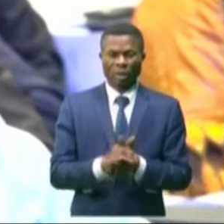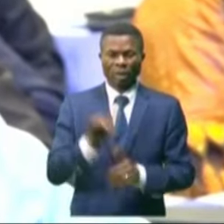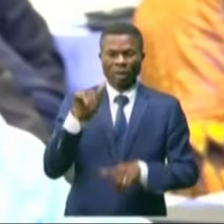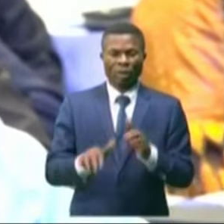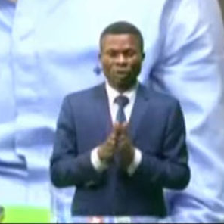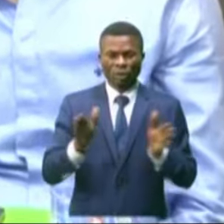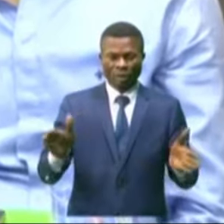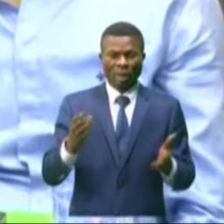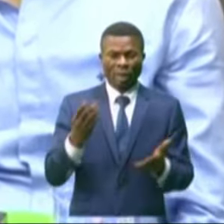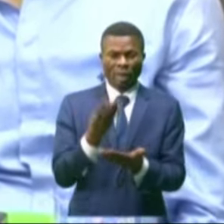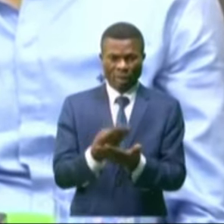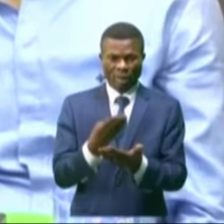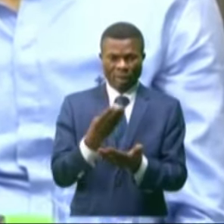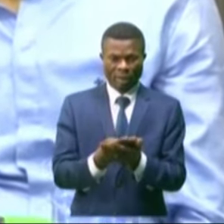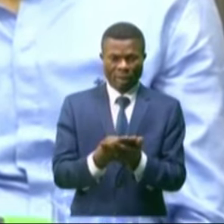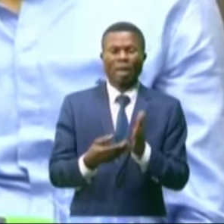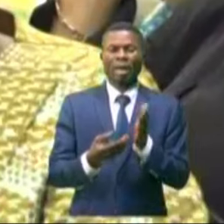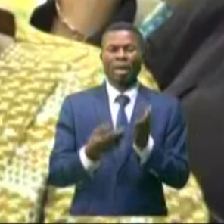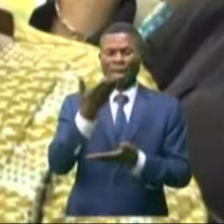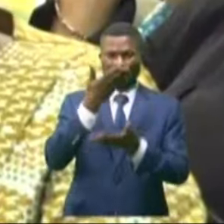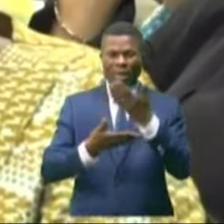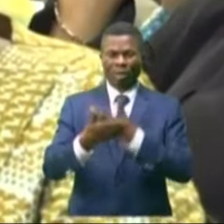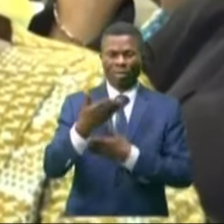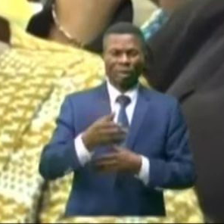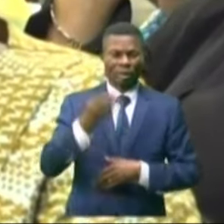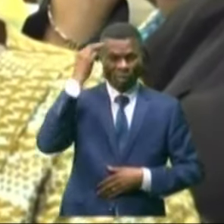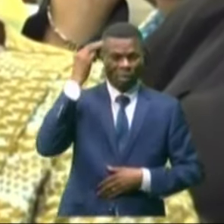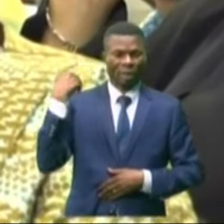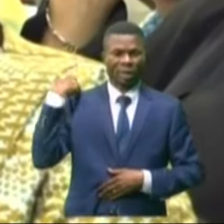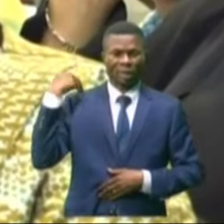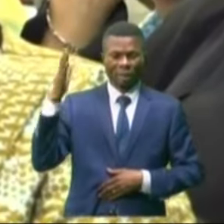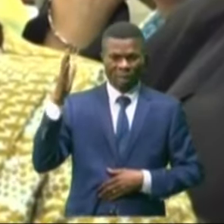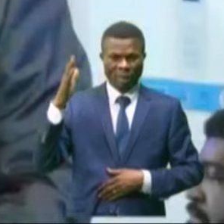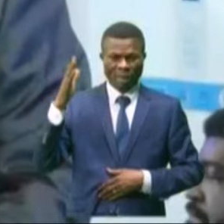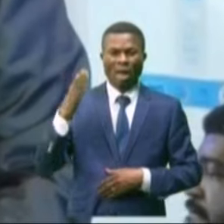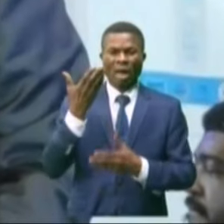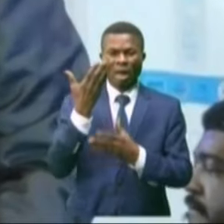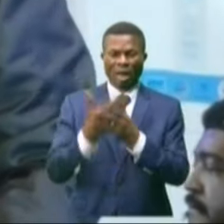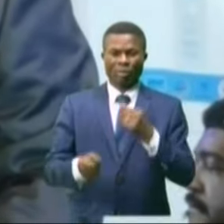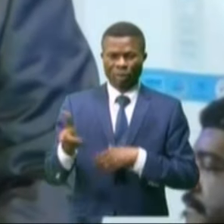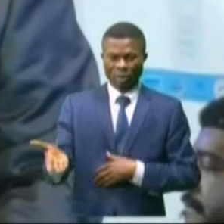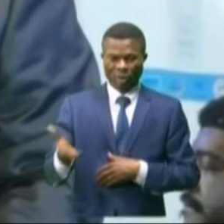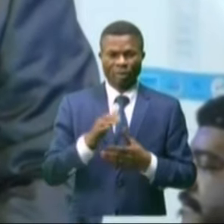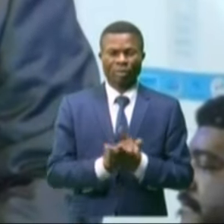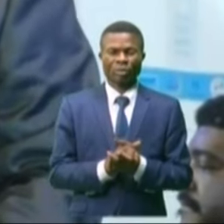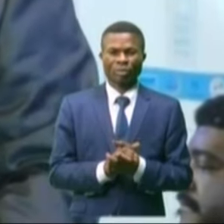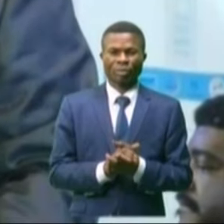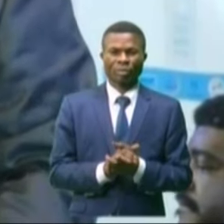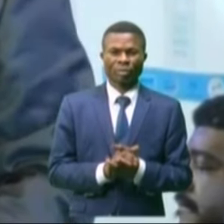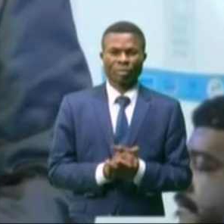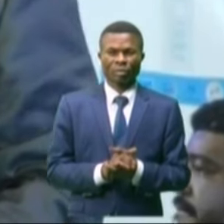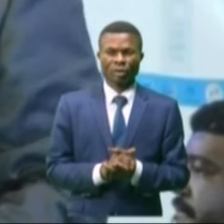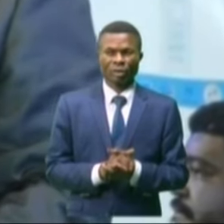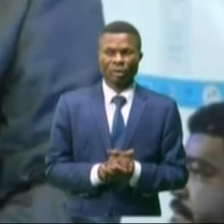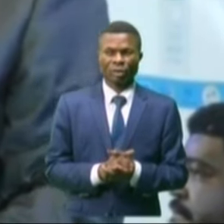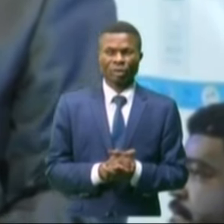au budget a représenté le ministre d'État Bodji Empêché. Les consultations